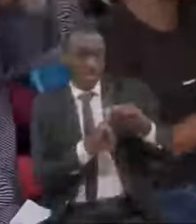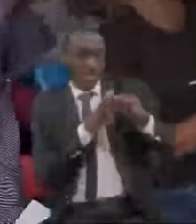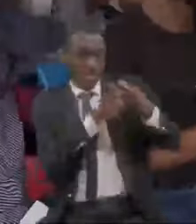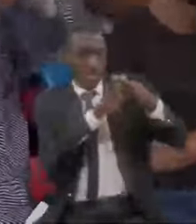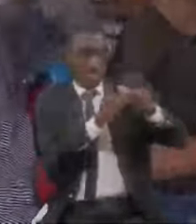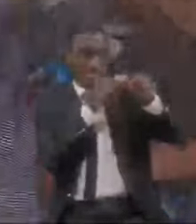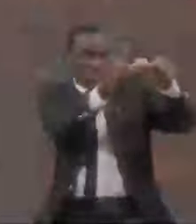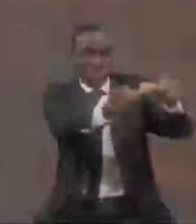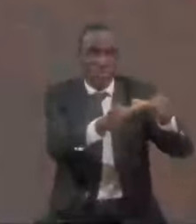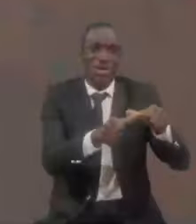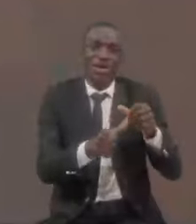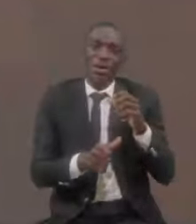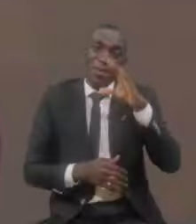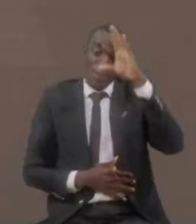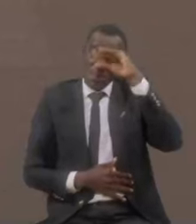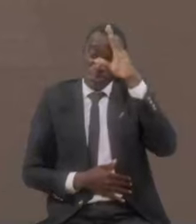Garçon,